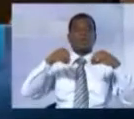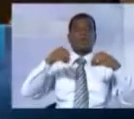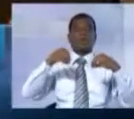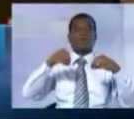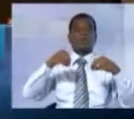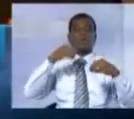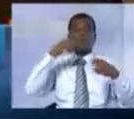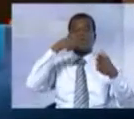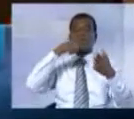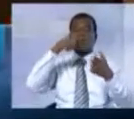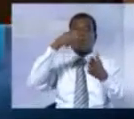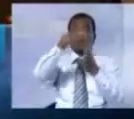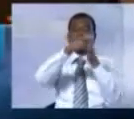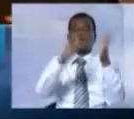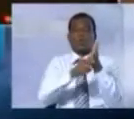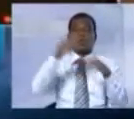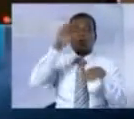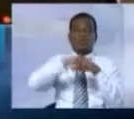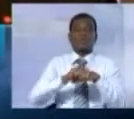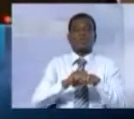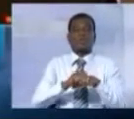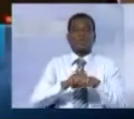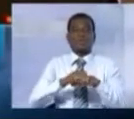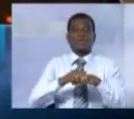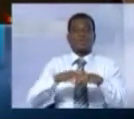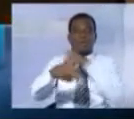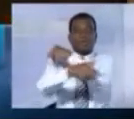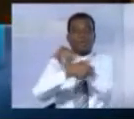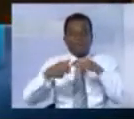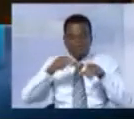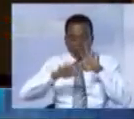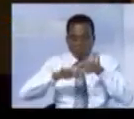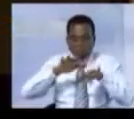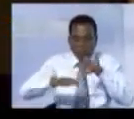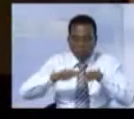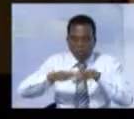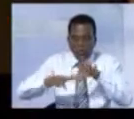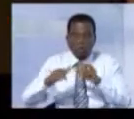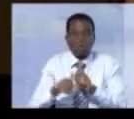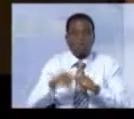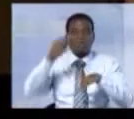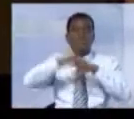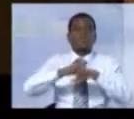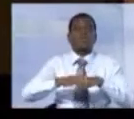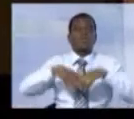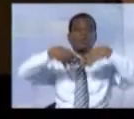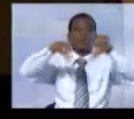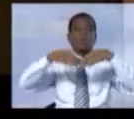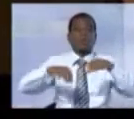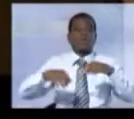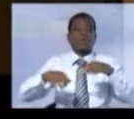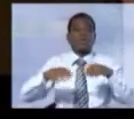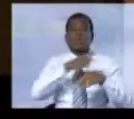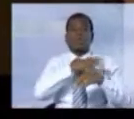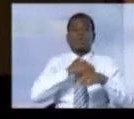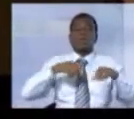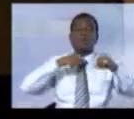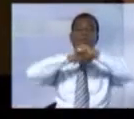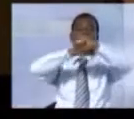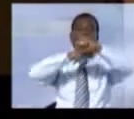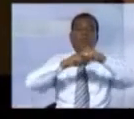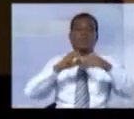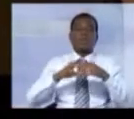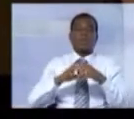loi sur la cybercriminalité nous venons de faire prendre une loi sur le commerce électronique et une loi sur la protection des données